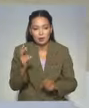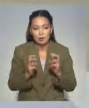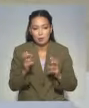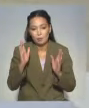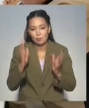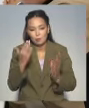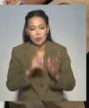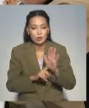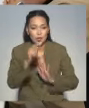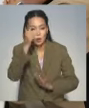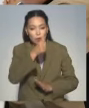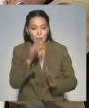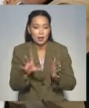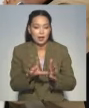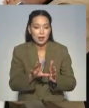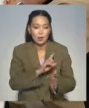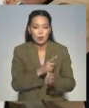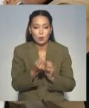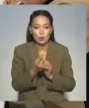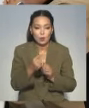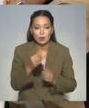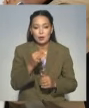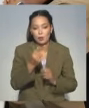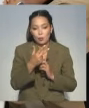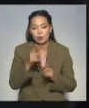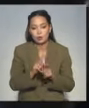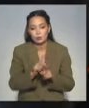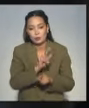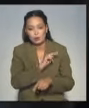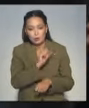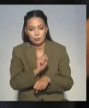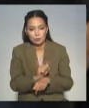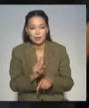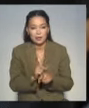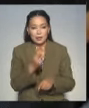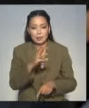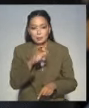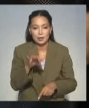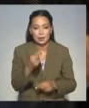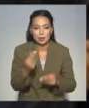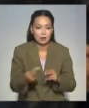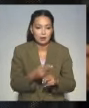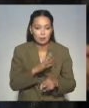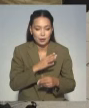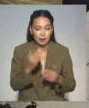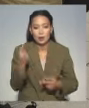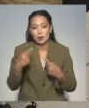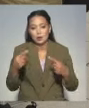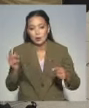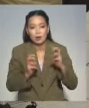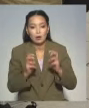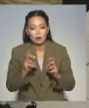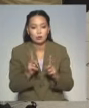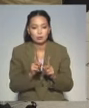жыл басынан бері электр қуаты 11 рет ажырап, 13 мың ұңғымада жұмыс тоқтап, 5 миллиард теңге кірісінен айырылған. Өзге де кәсіпорындарда шығын